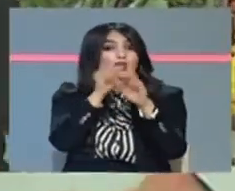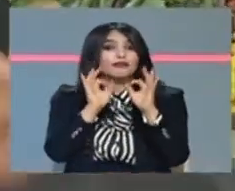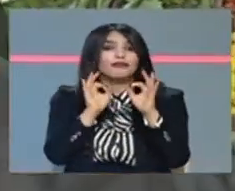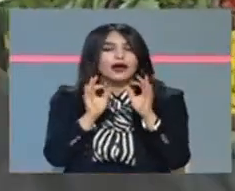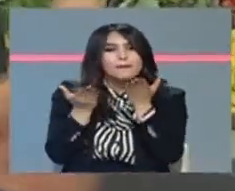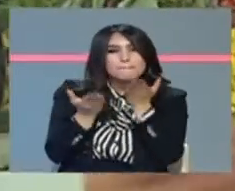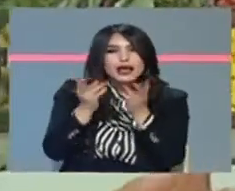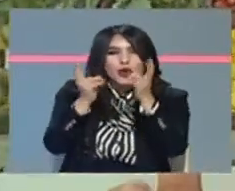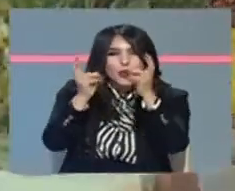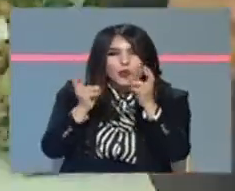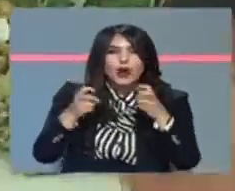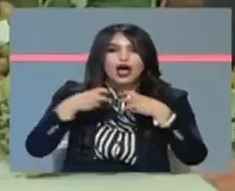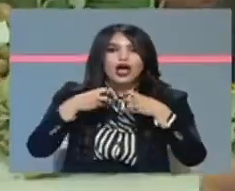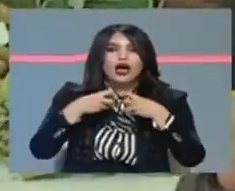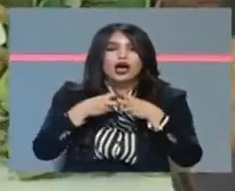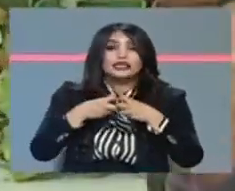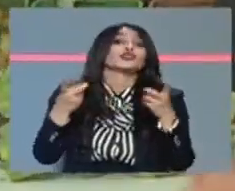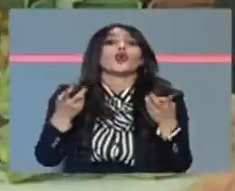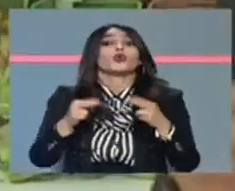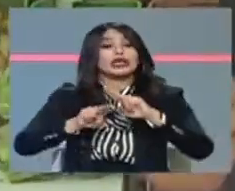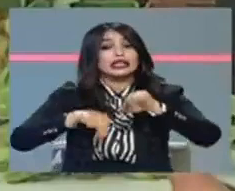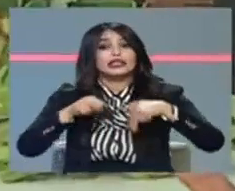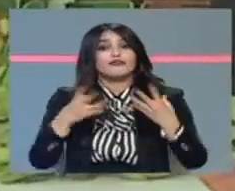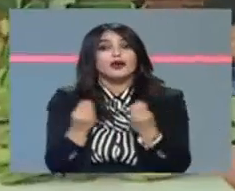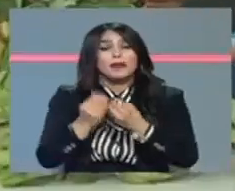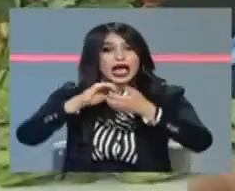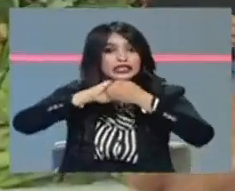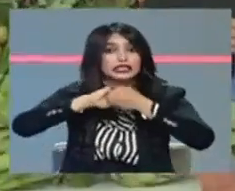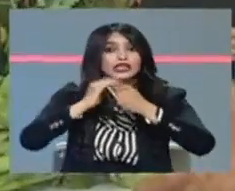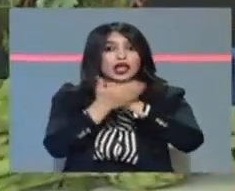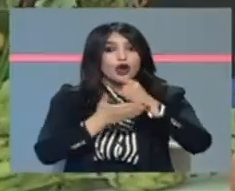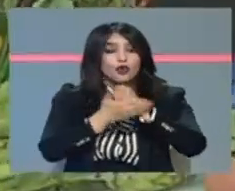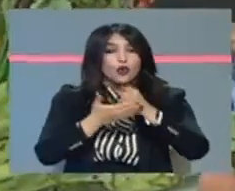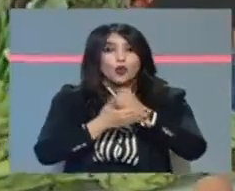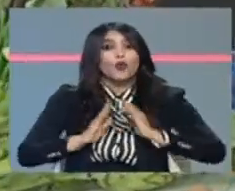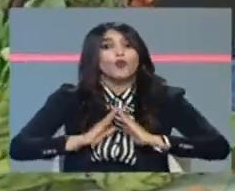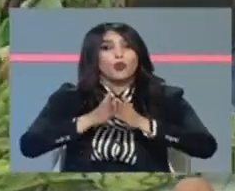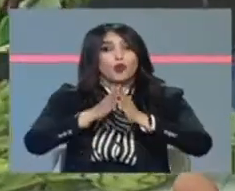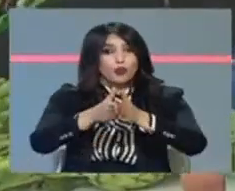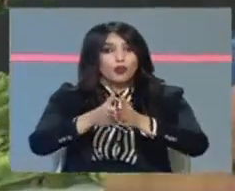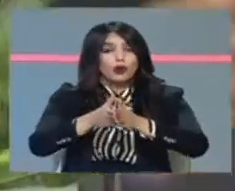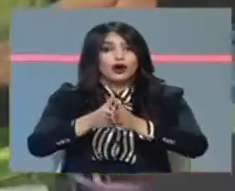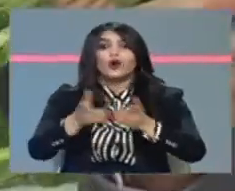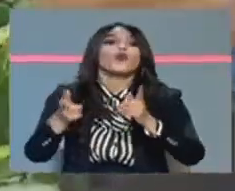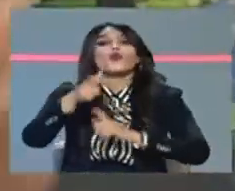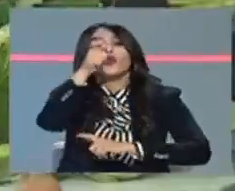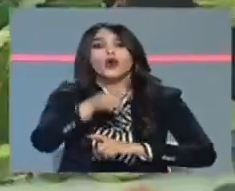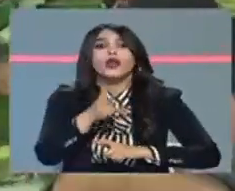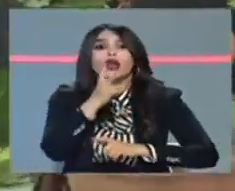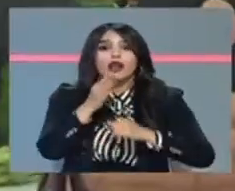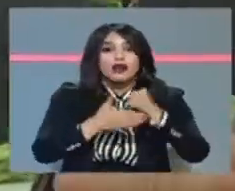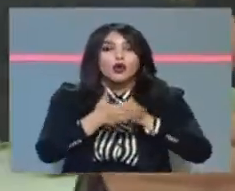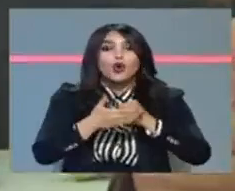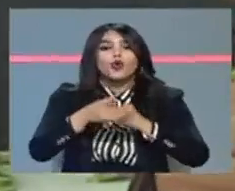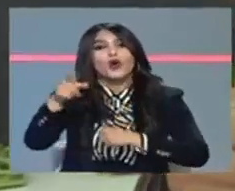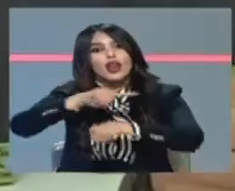نعدلوا الاسعار الساعة في المنطقة. اتفاقية كاملة بين الاتحاد التونسي للفلاح والصيد البحري والصاحب المحل والبلدية